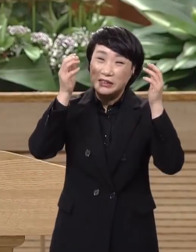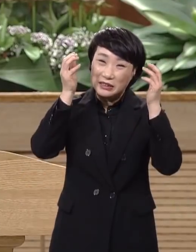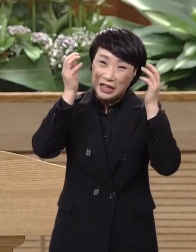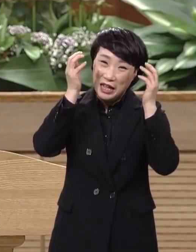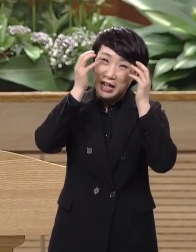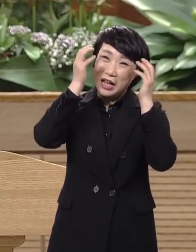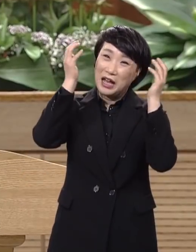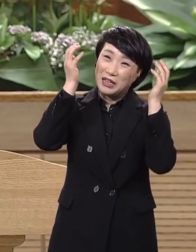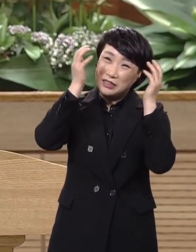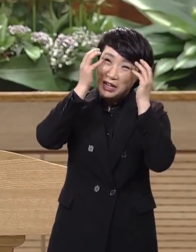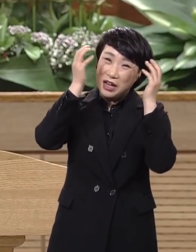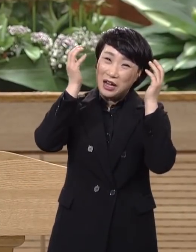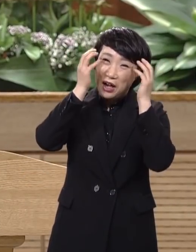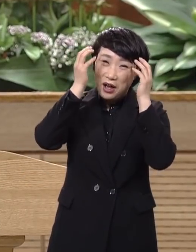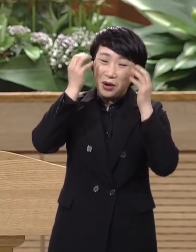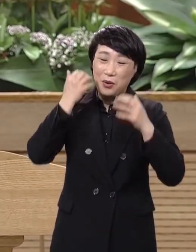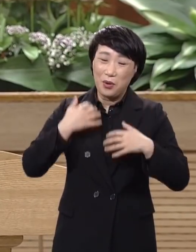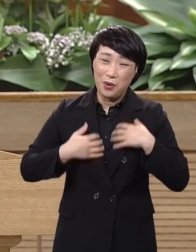이